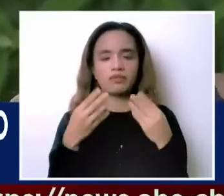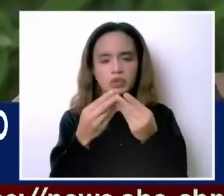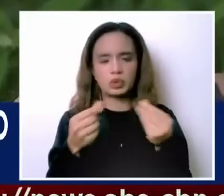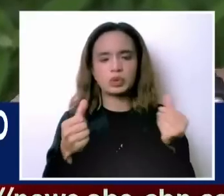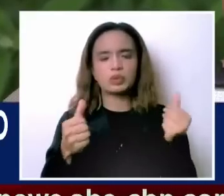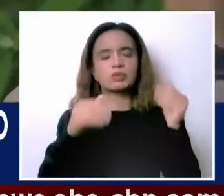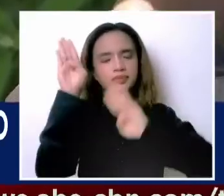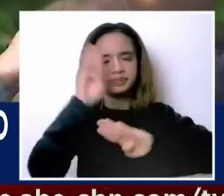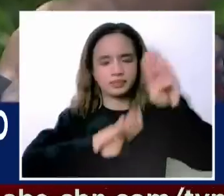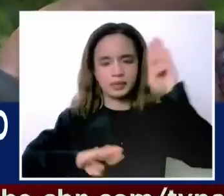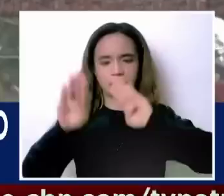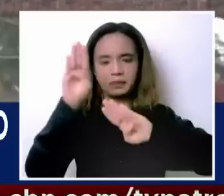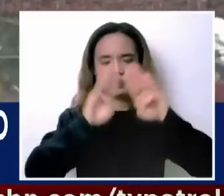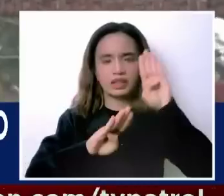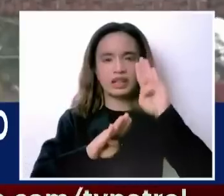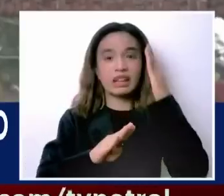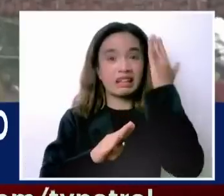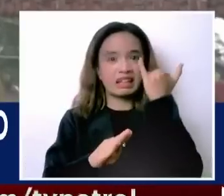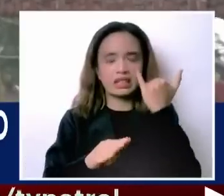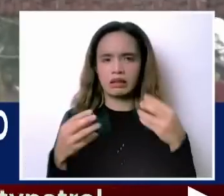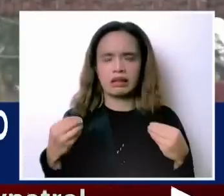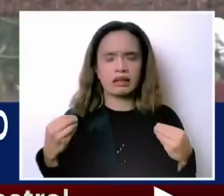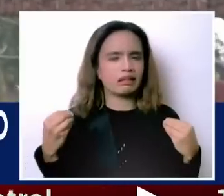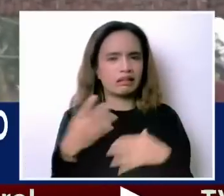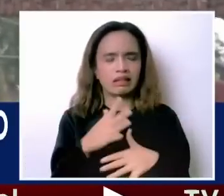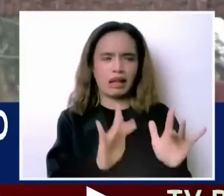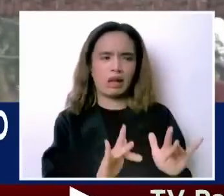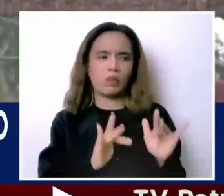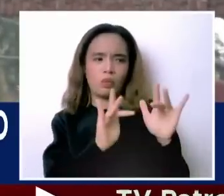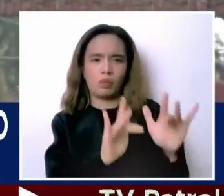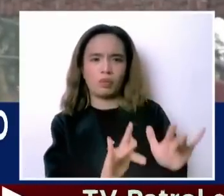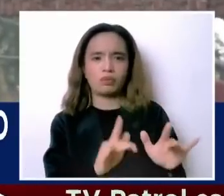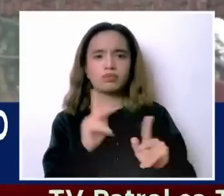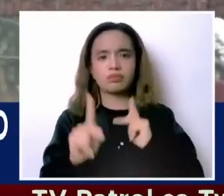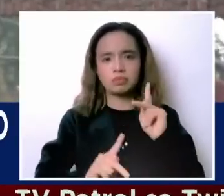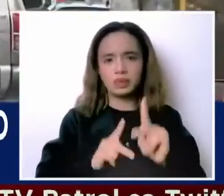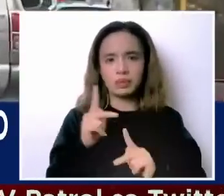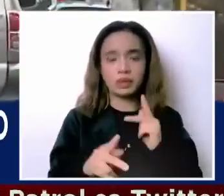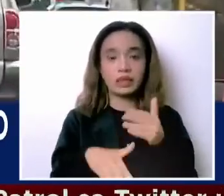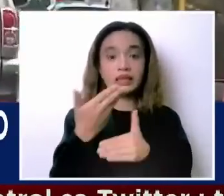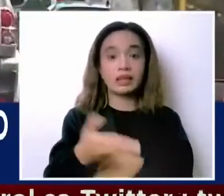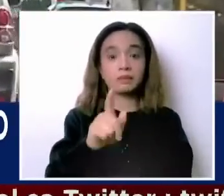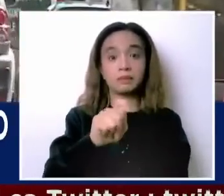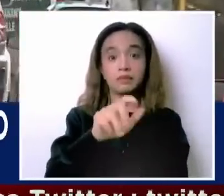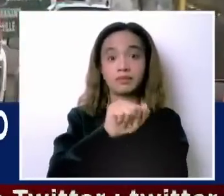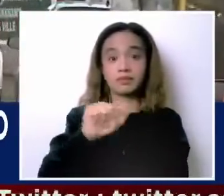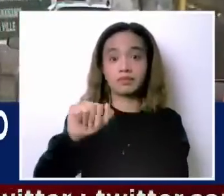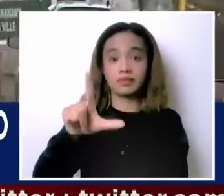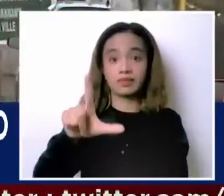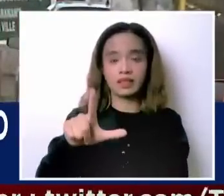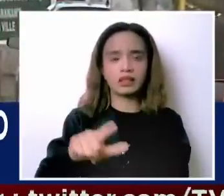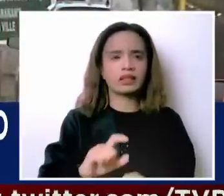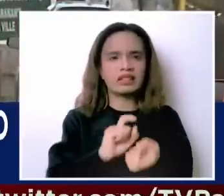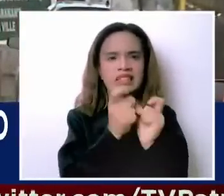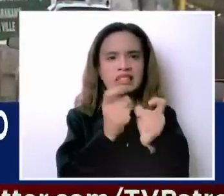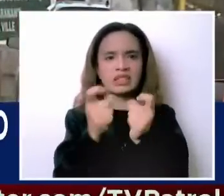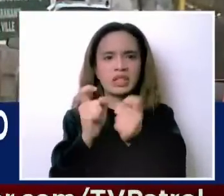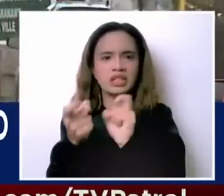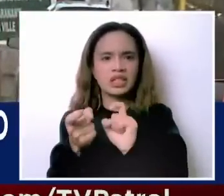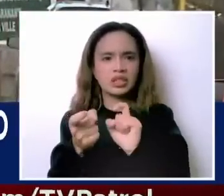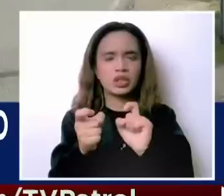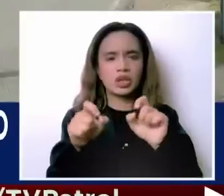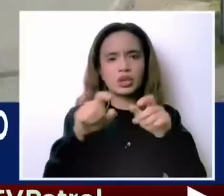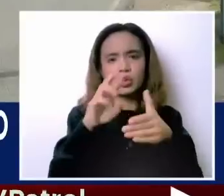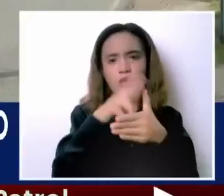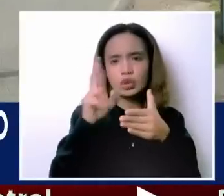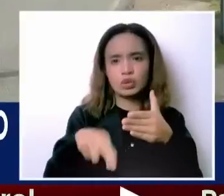nakakatakot, nakakaawa ang mga tao. Sa bahay naman ng Taal, pabago-bago ang resulta ng ginagawang arsenic test. Nasa 10